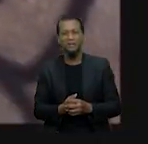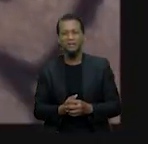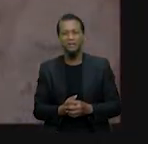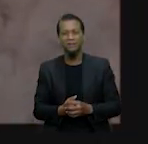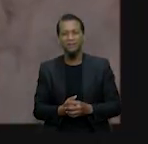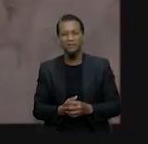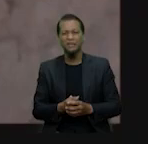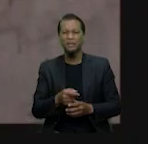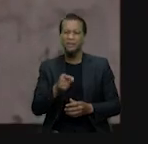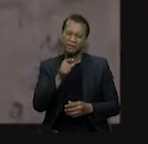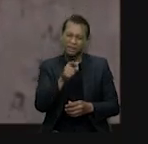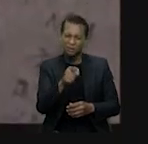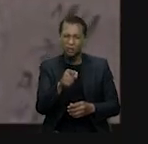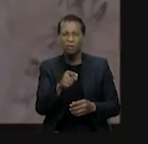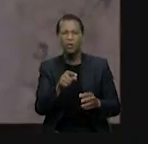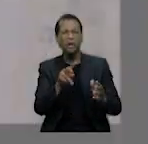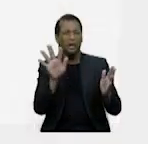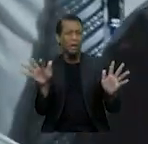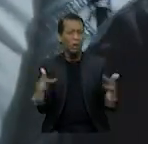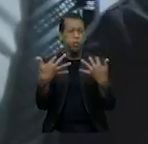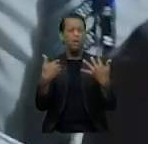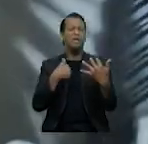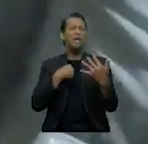mencemarkan nama baik Kota Depok